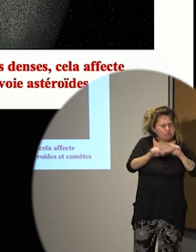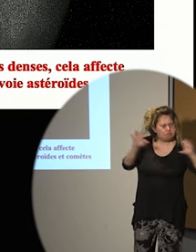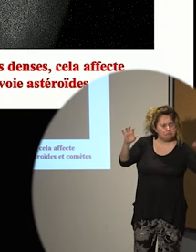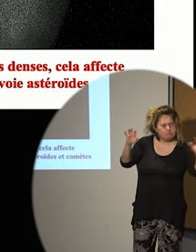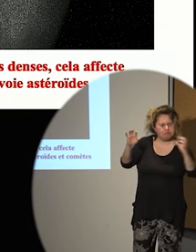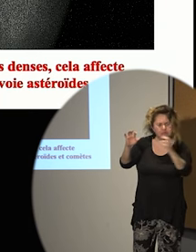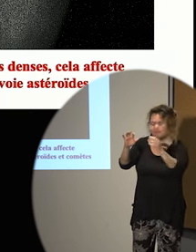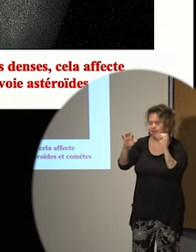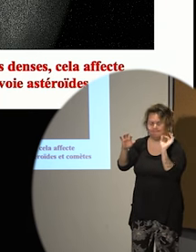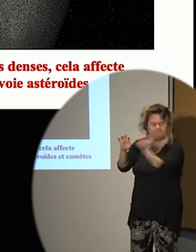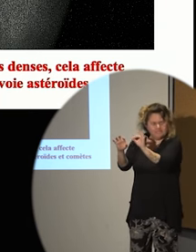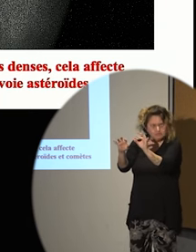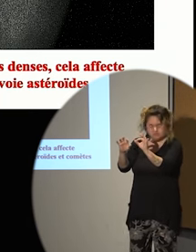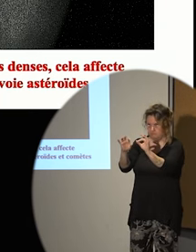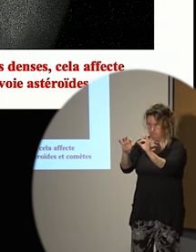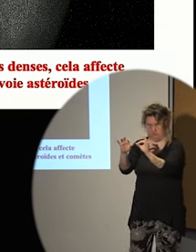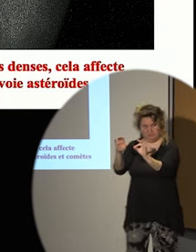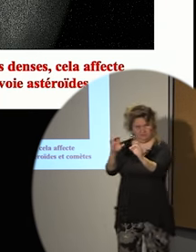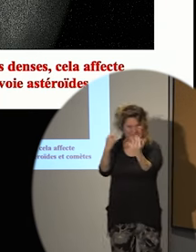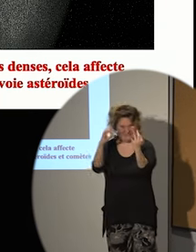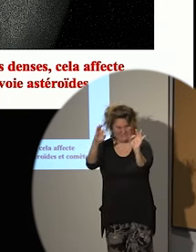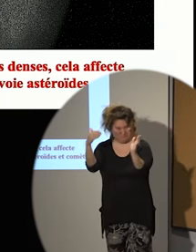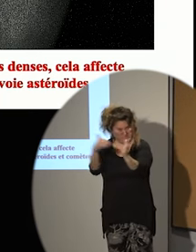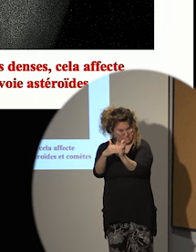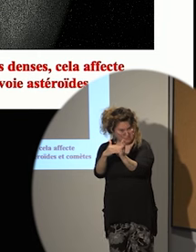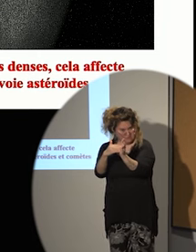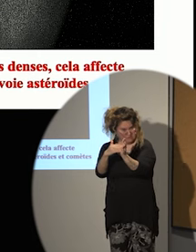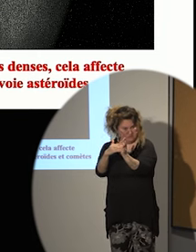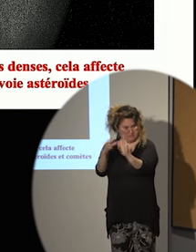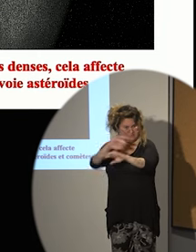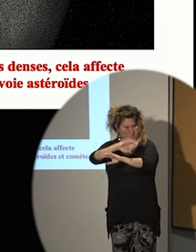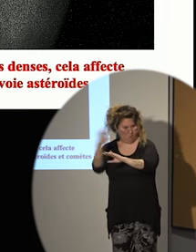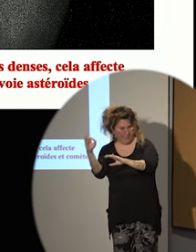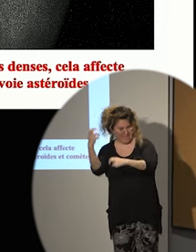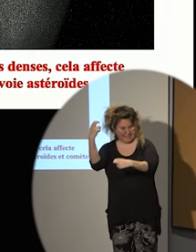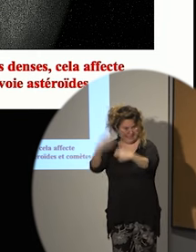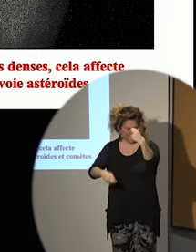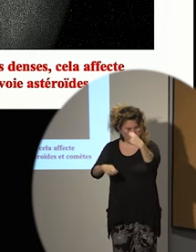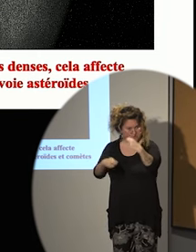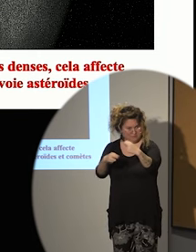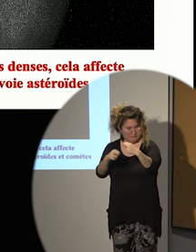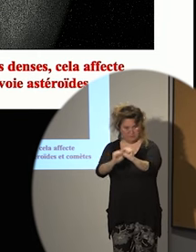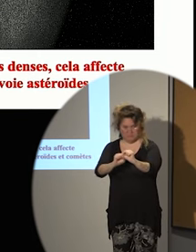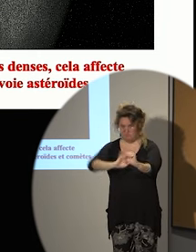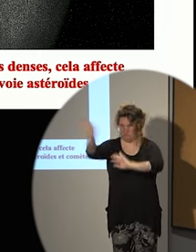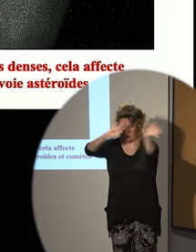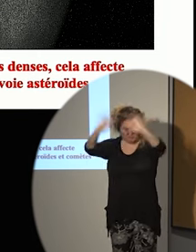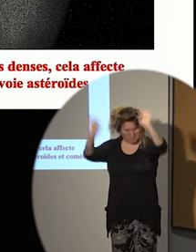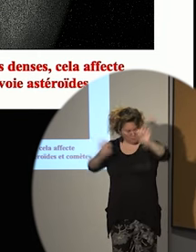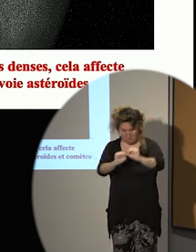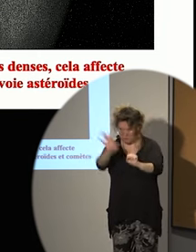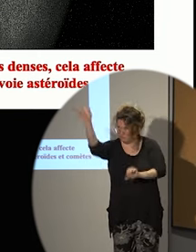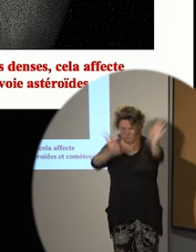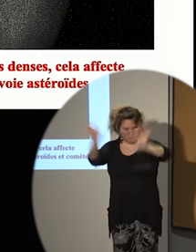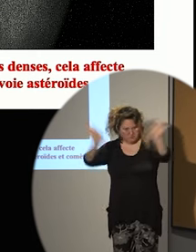000 comètes et astéroïdes. Ben, on va dire qu'il y en a 5 000 qui vont partir à l'extérieur, mais 5 000 qui vont rentrer dans le